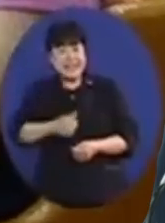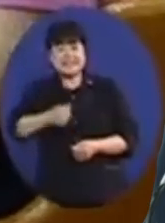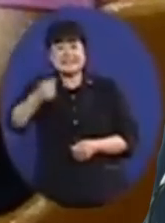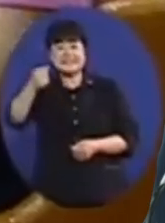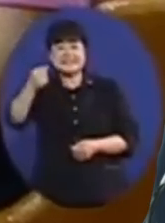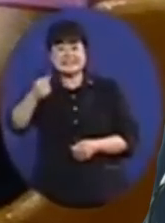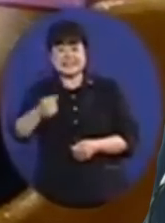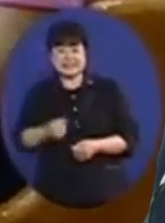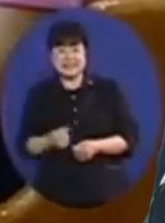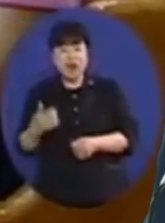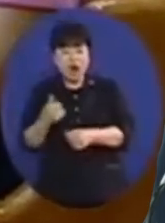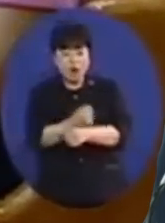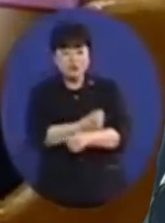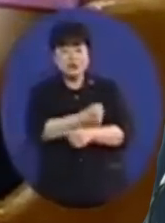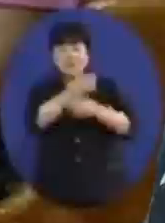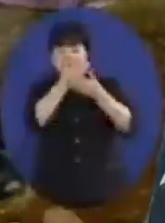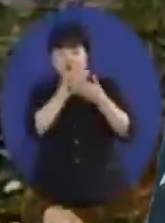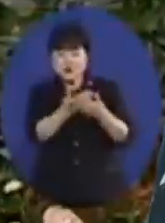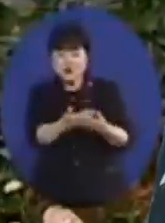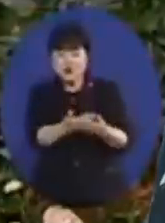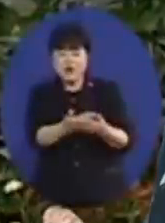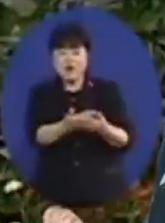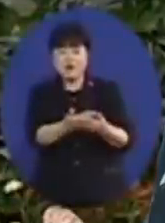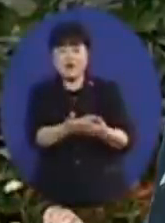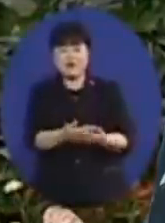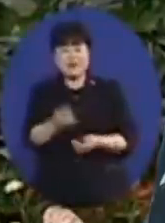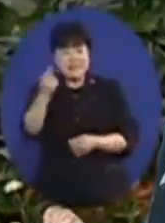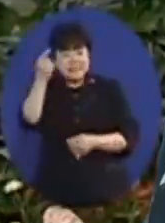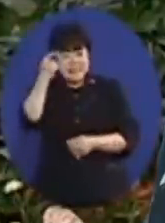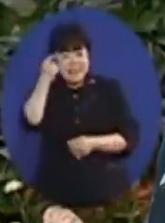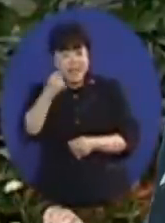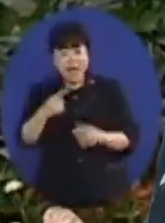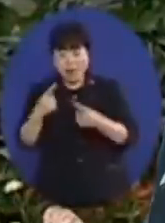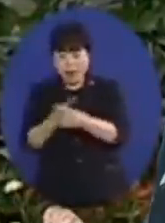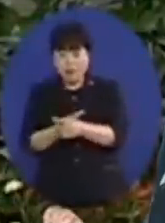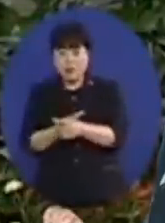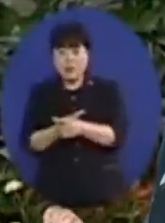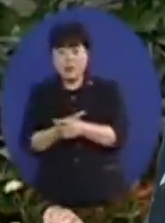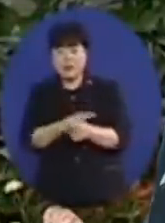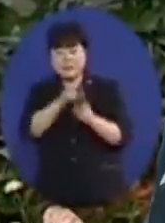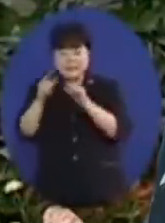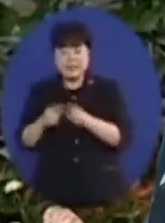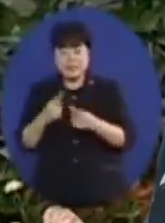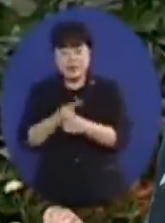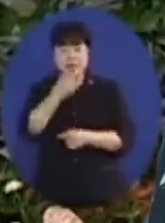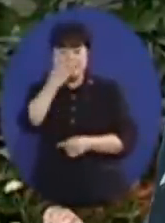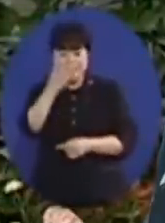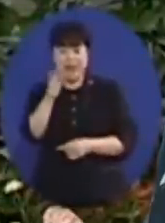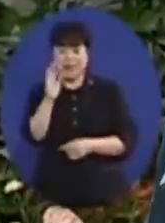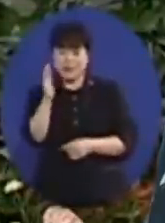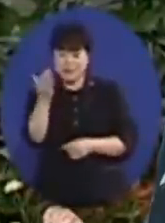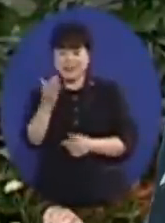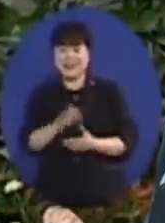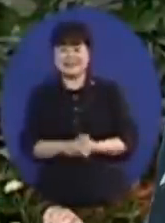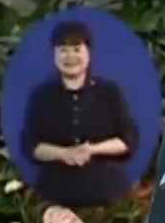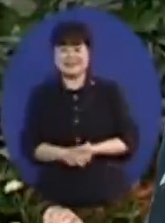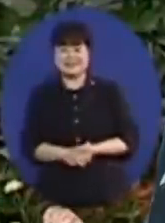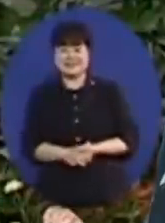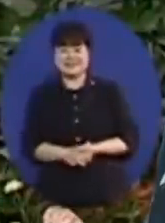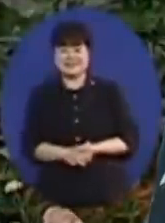지니는 엄청난 중요성입니다 우리는 생각을 바꿈으로써 삶을 바꿀 수가 있습니다